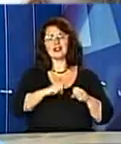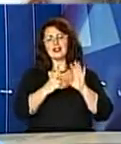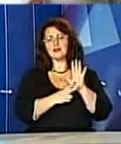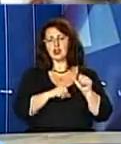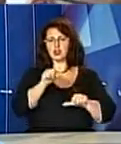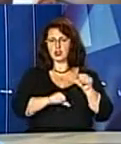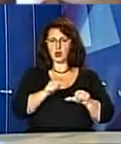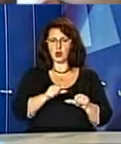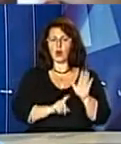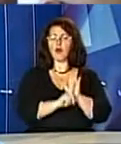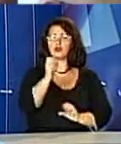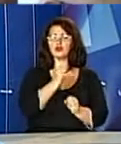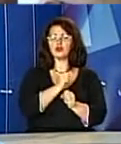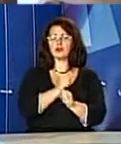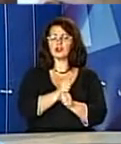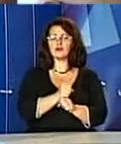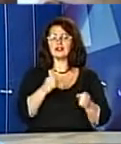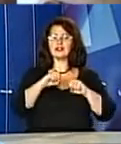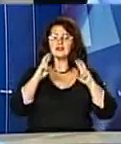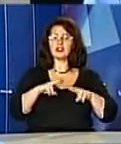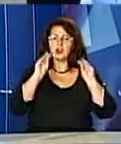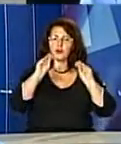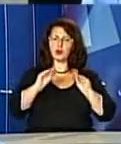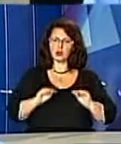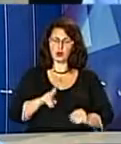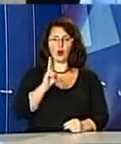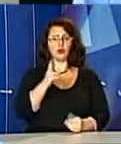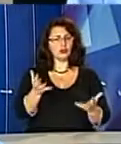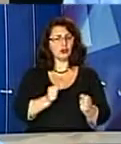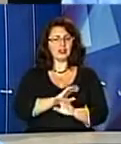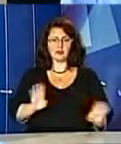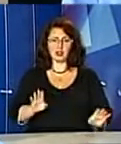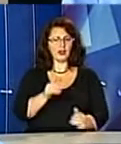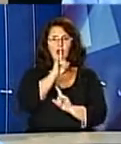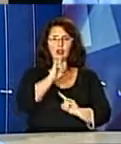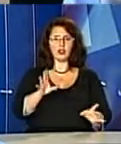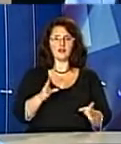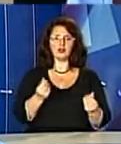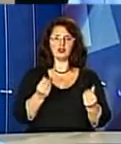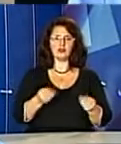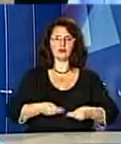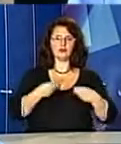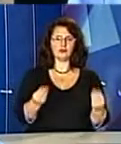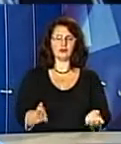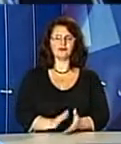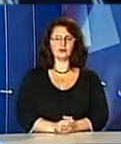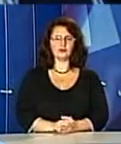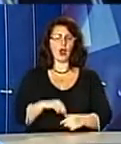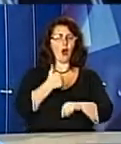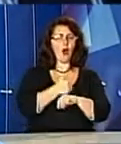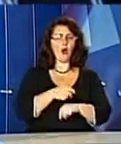уніфіковані протоколи та клінічні настанови. Хто їх не прийме, не матиме фінансування. Ба більше, головний медик